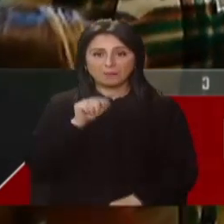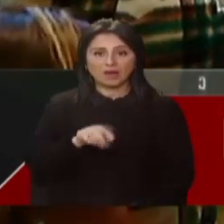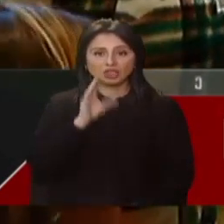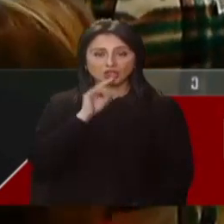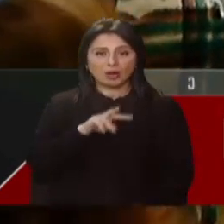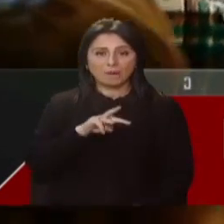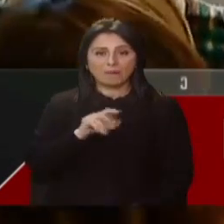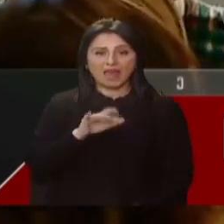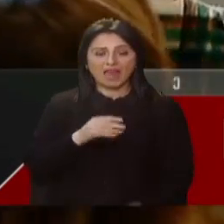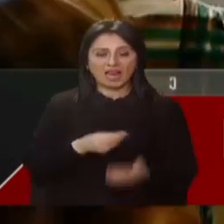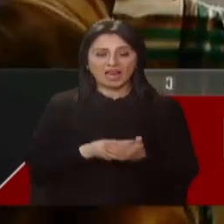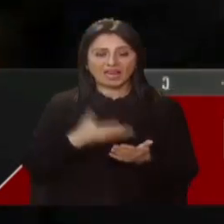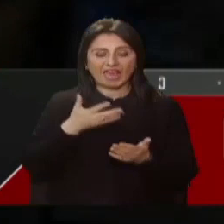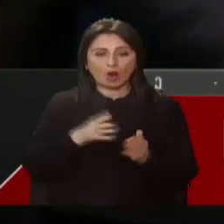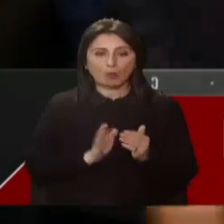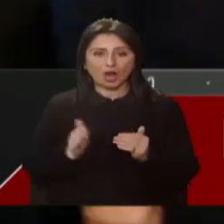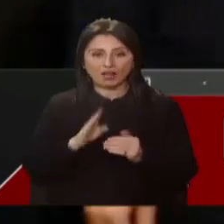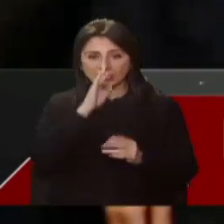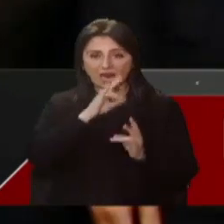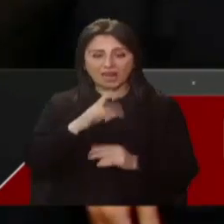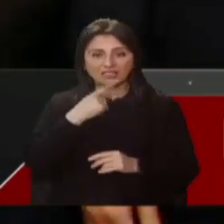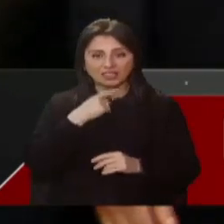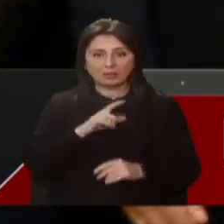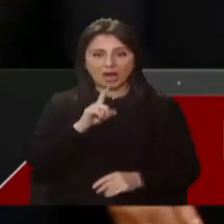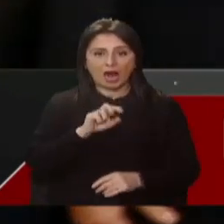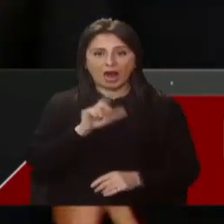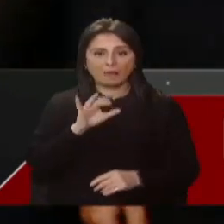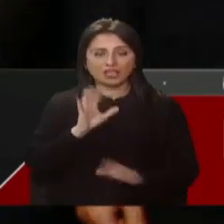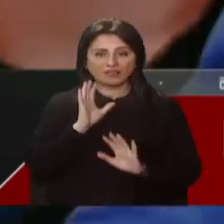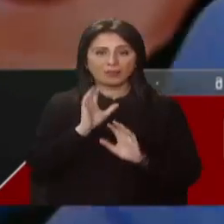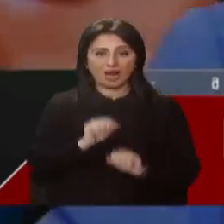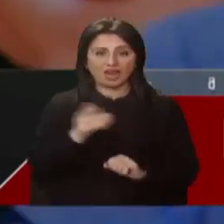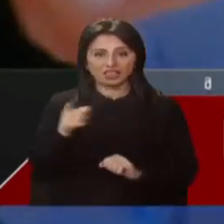როდესაც ნიკა მელია ღირებულებების აცდენაზე და ღალაძე საუბრობს, ლევან ხაბეიშვილის